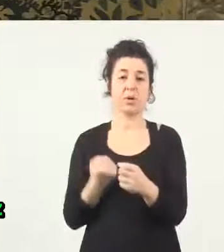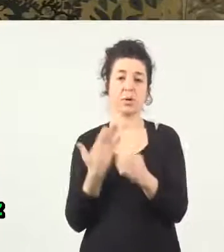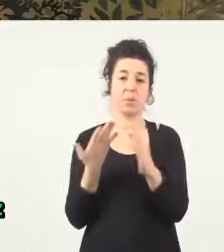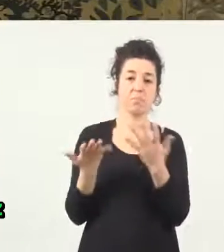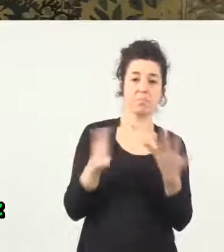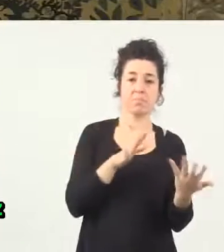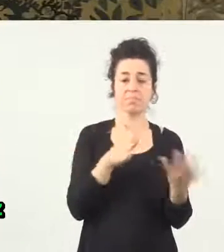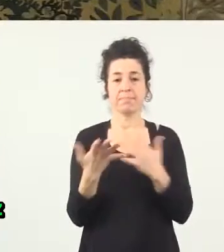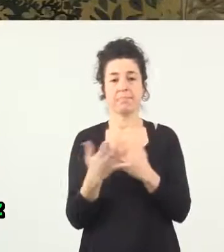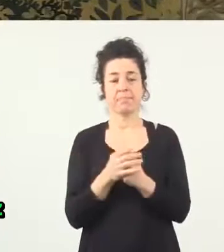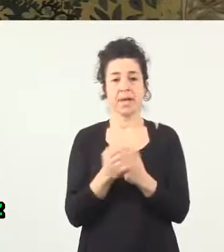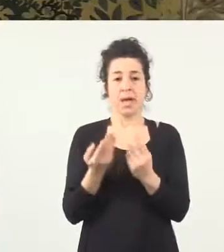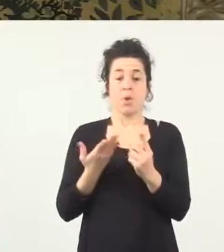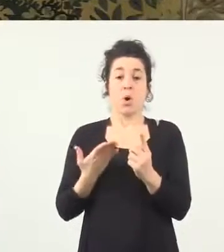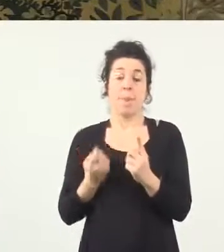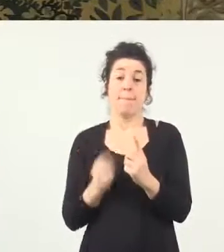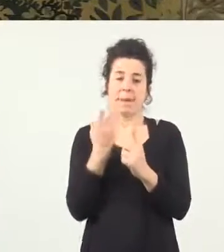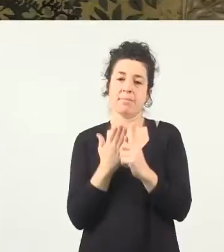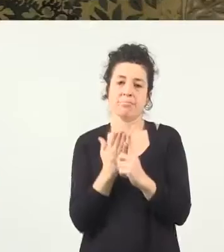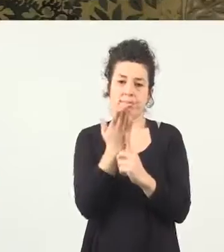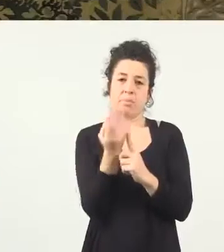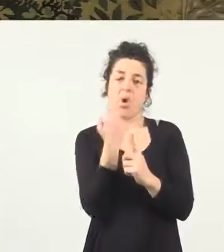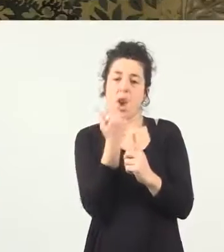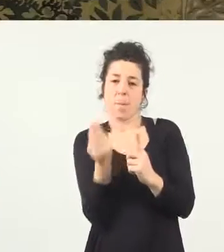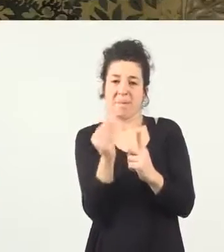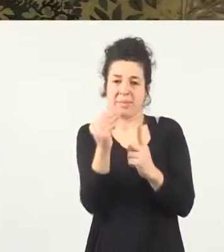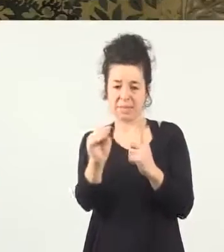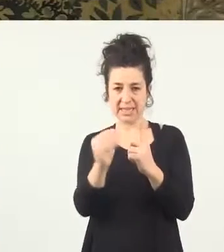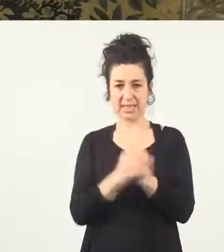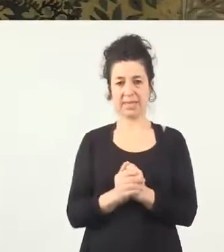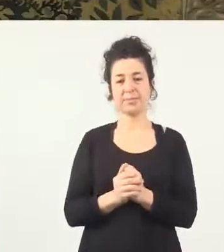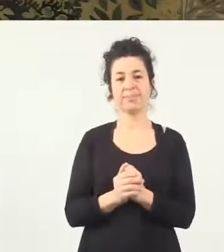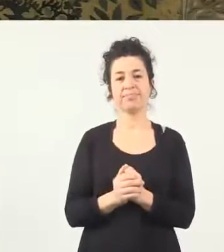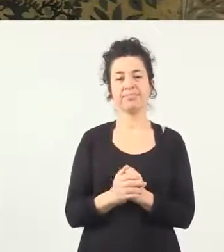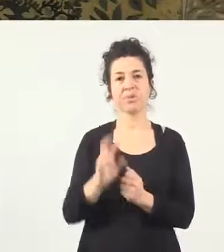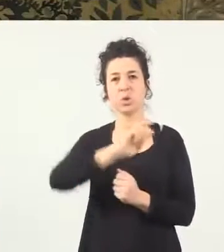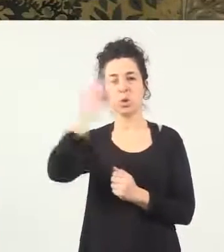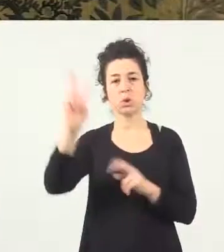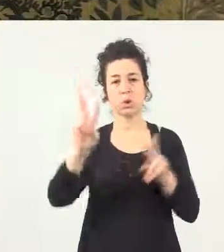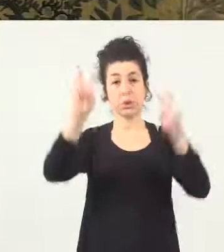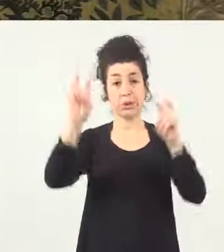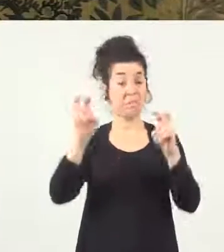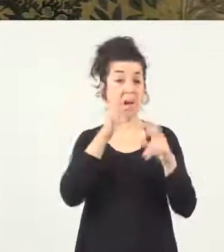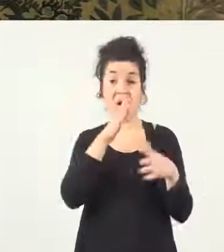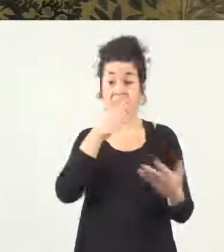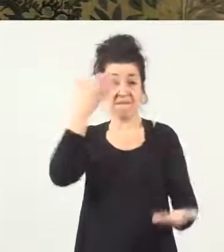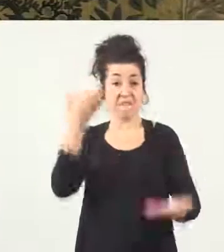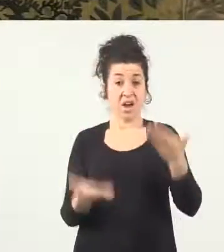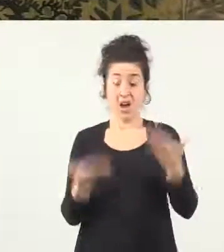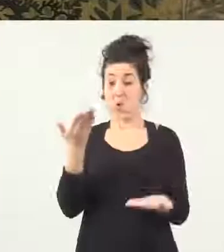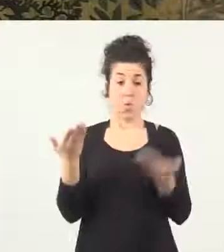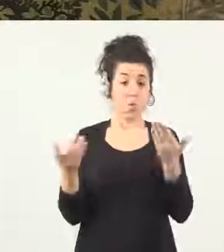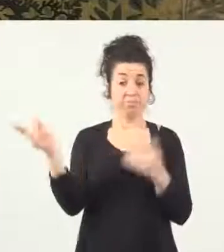bueno, gauza gehiago gehitzeko, nik ikusten dut beste gai bat ez gaudena ebaluatzen edo